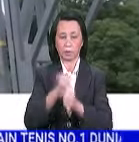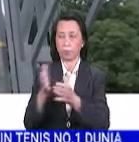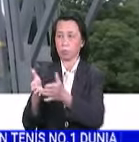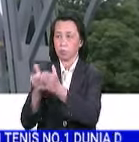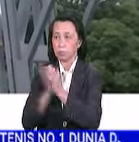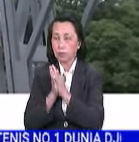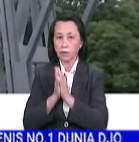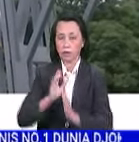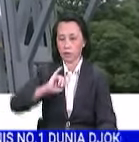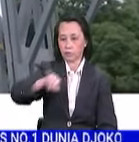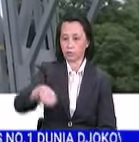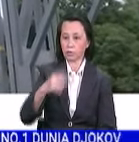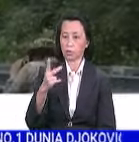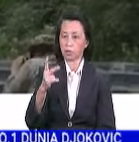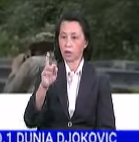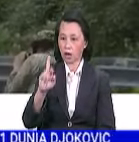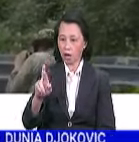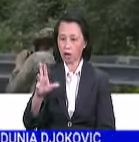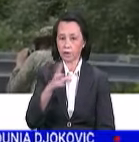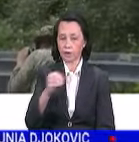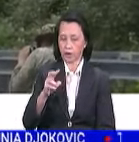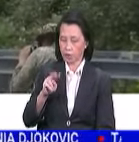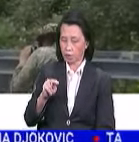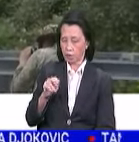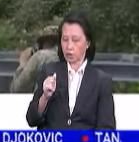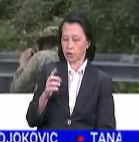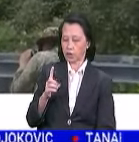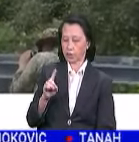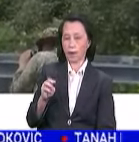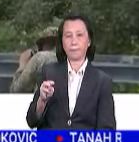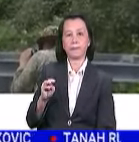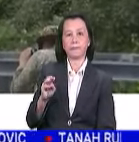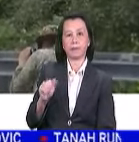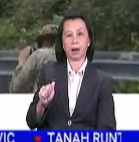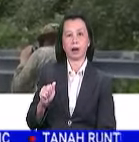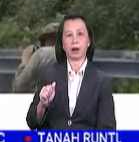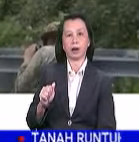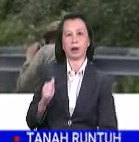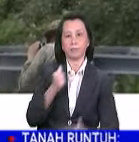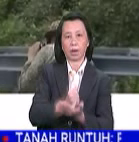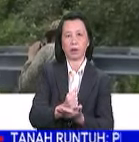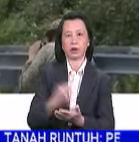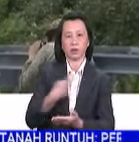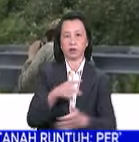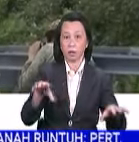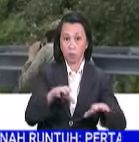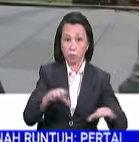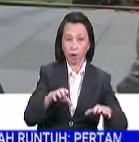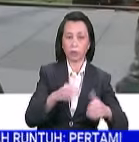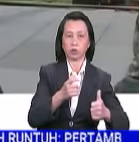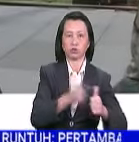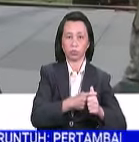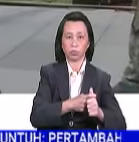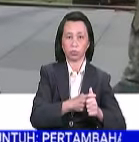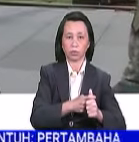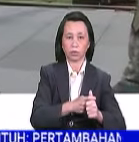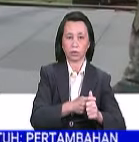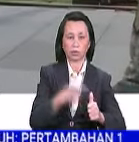permohonan daripada JKR dan juga NADMA untuk kita membantu. Kita yang buat dulu, kita kena selesaikan sekiranya ada